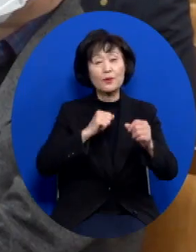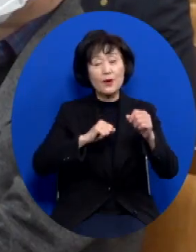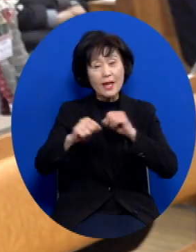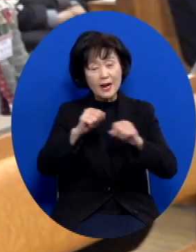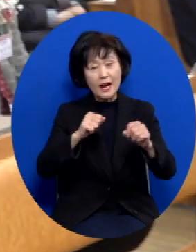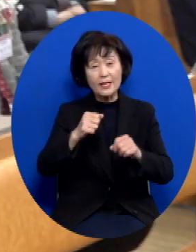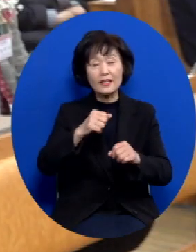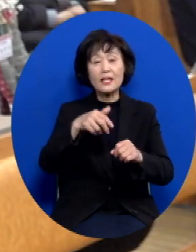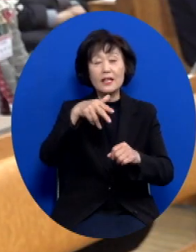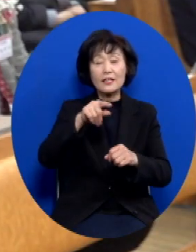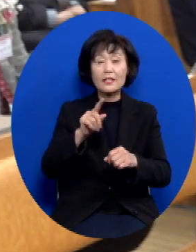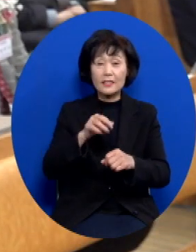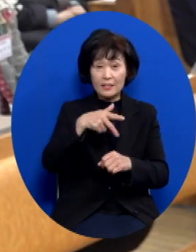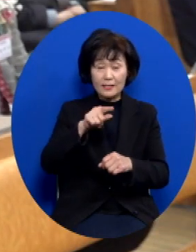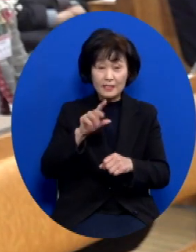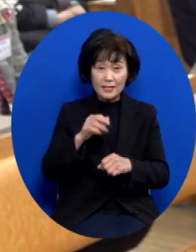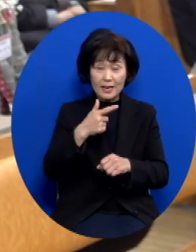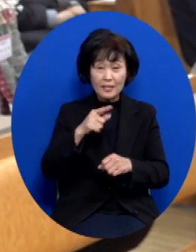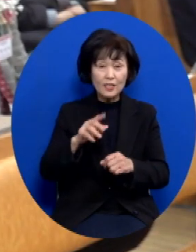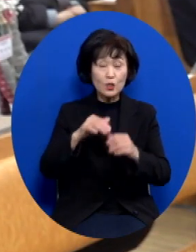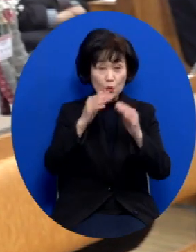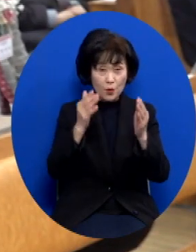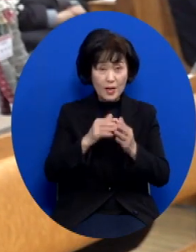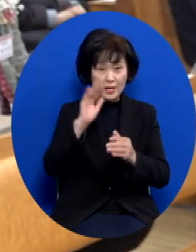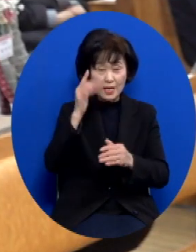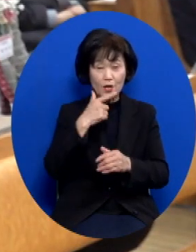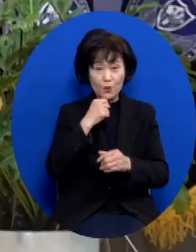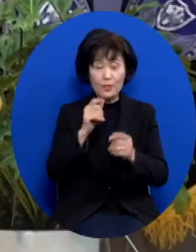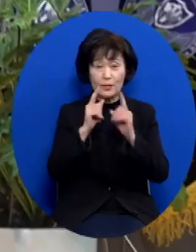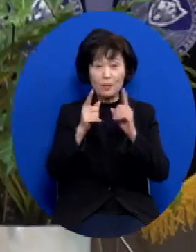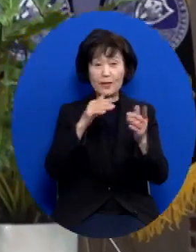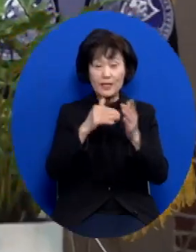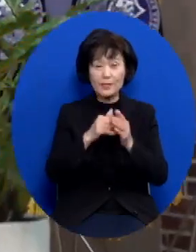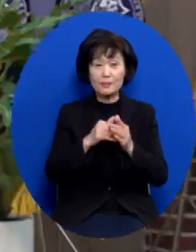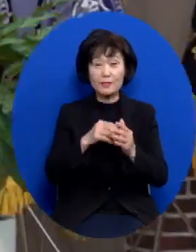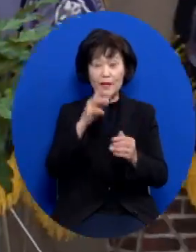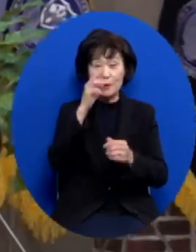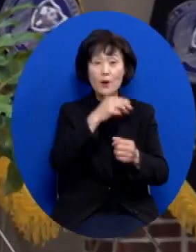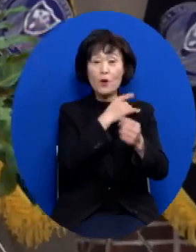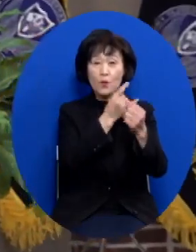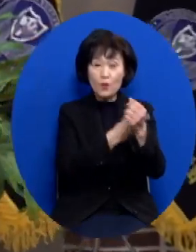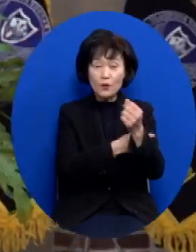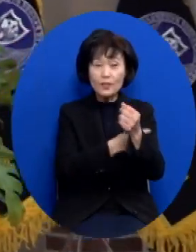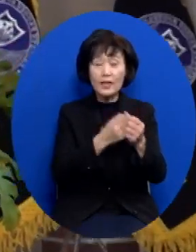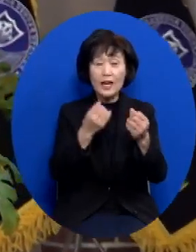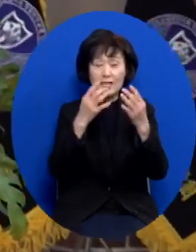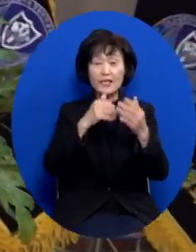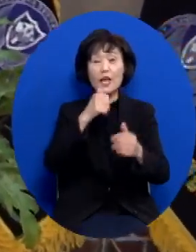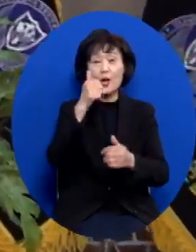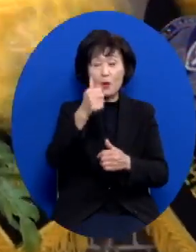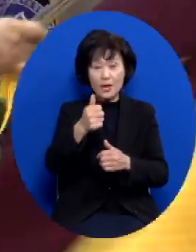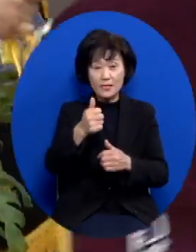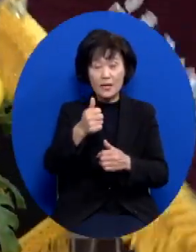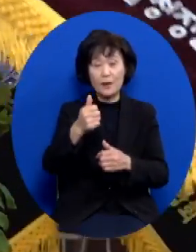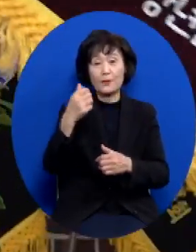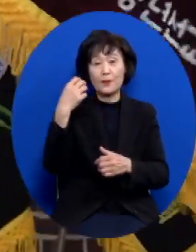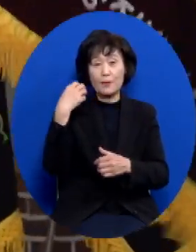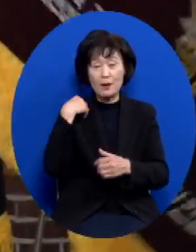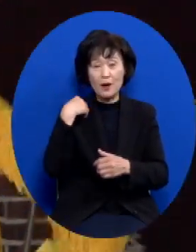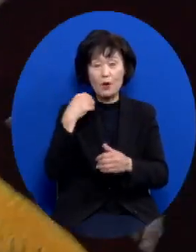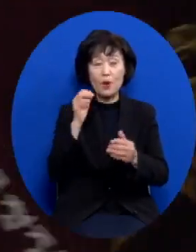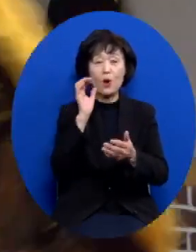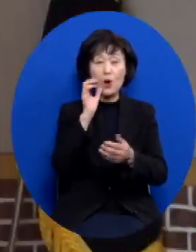되길 바란다고 전했습니다. 이어 용운동교회 박대남 권사가 신임회장으로 취임하고 이임회장에게 공로패